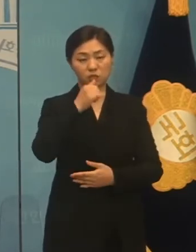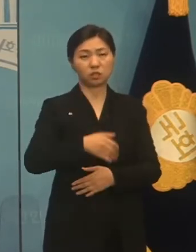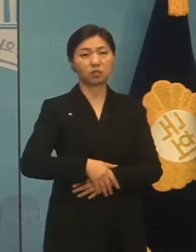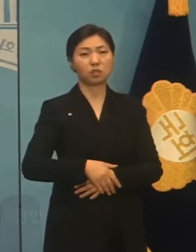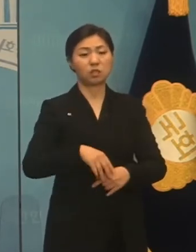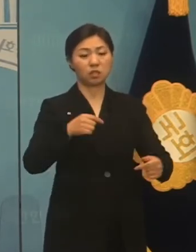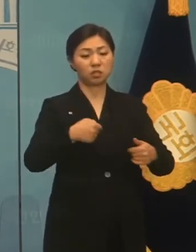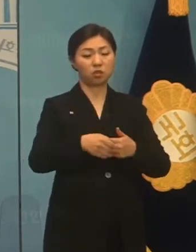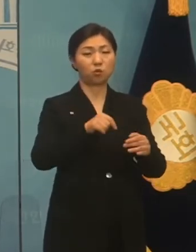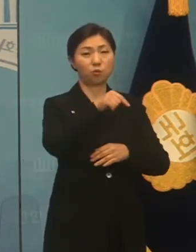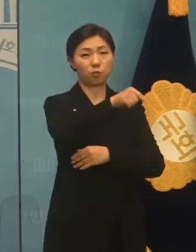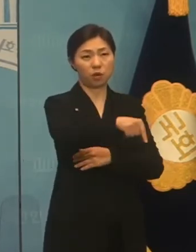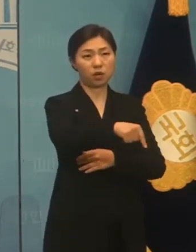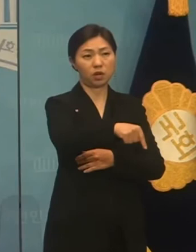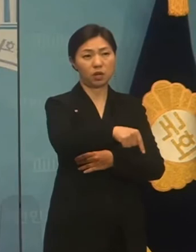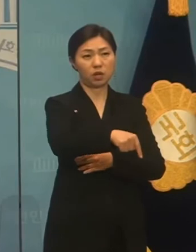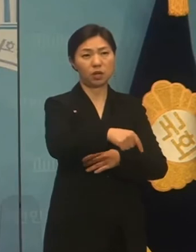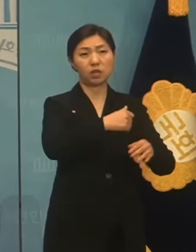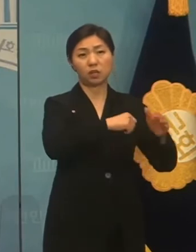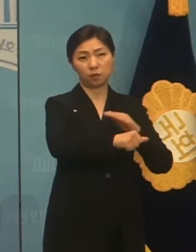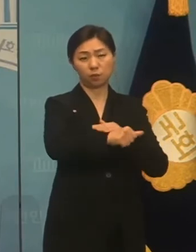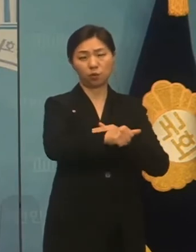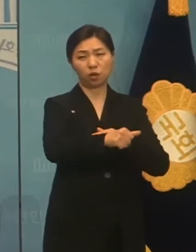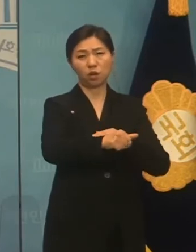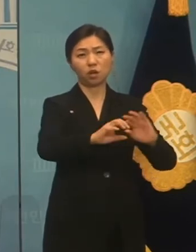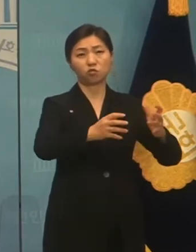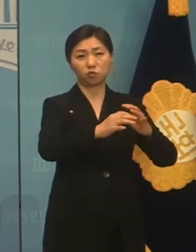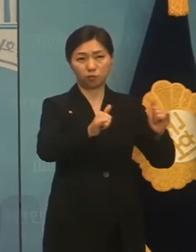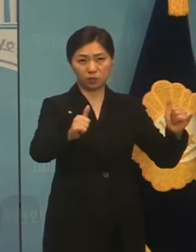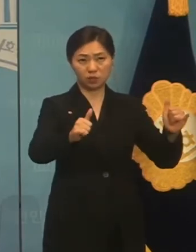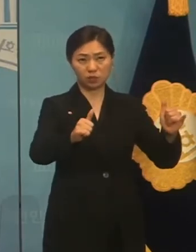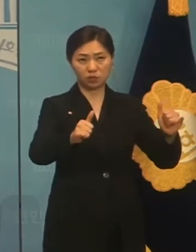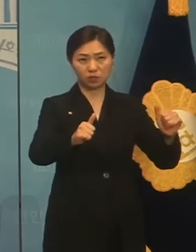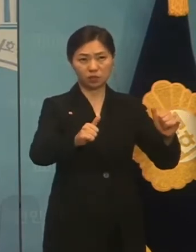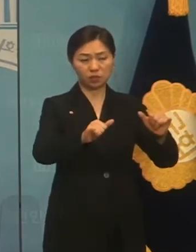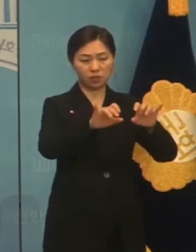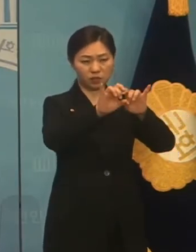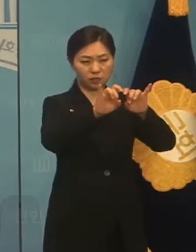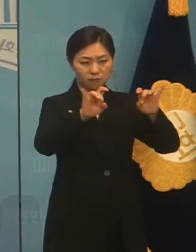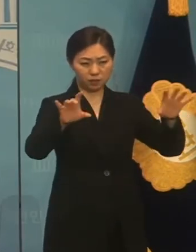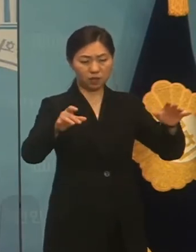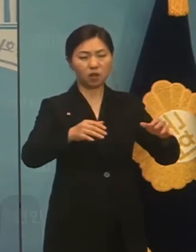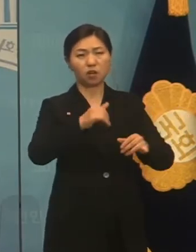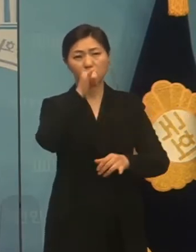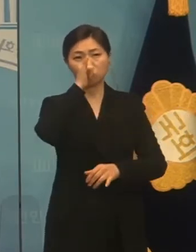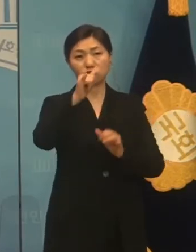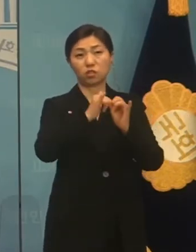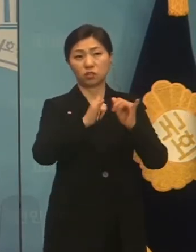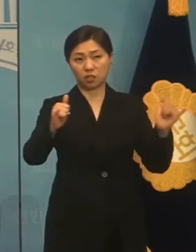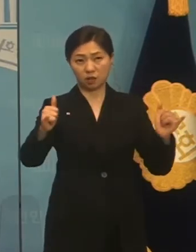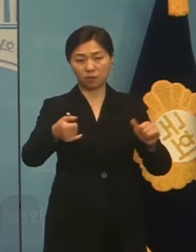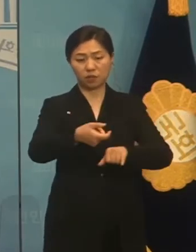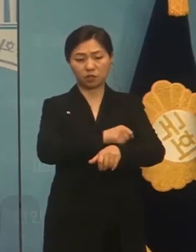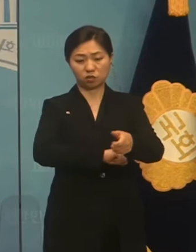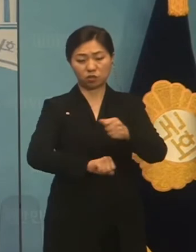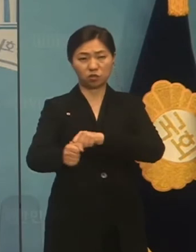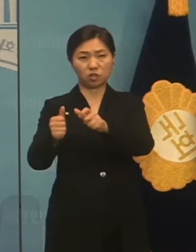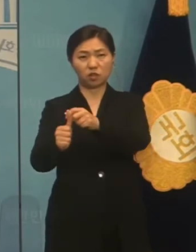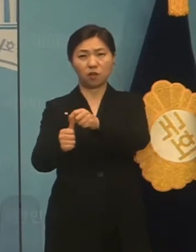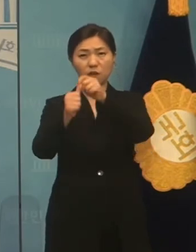지도자급 인사들과 국민 각계각층의 유능한 인재의 적극적인